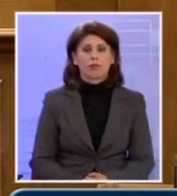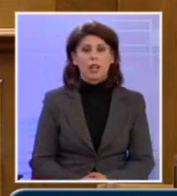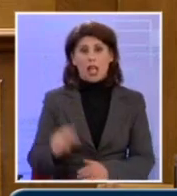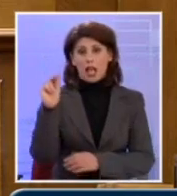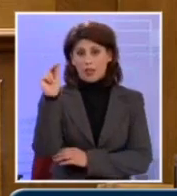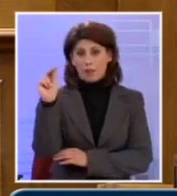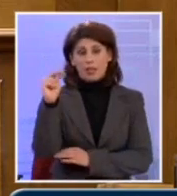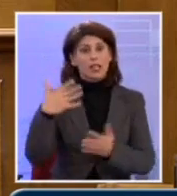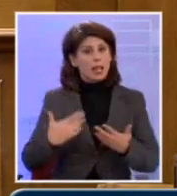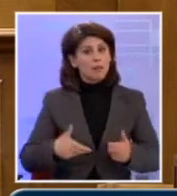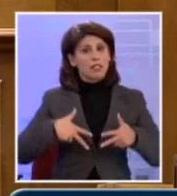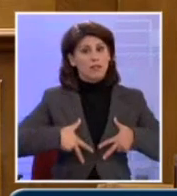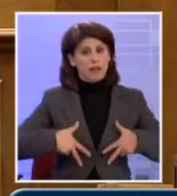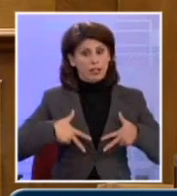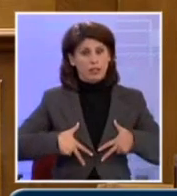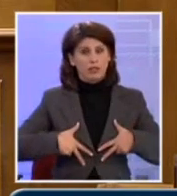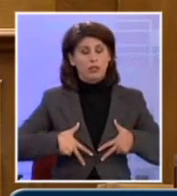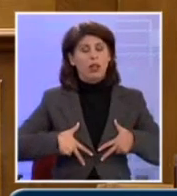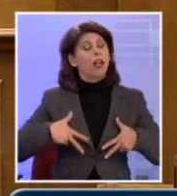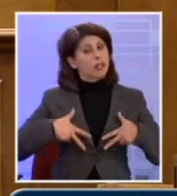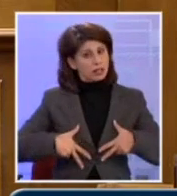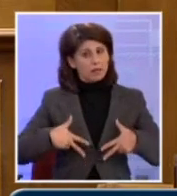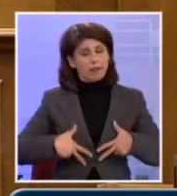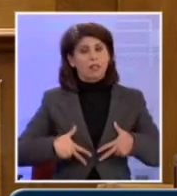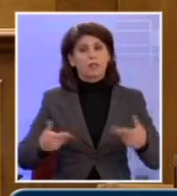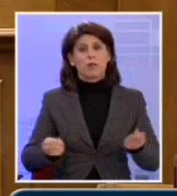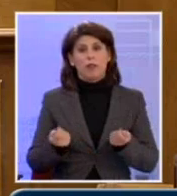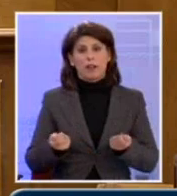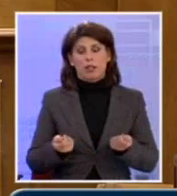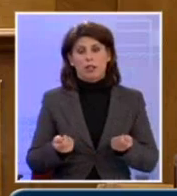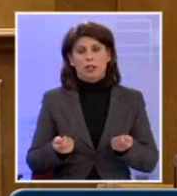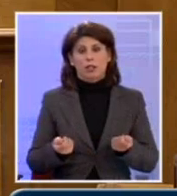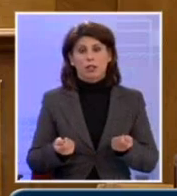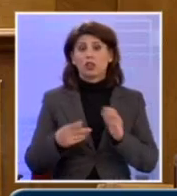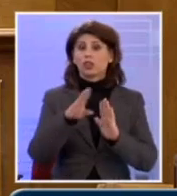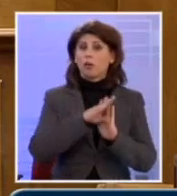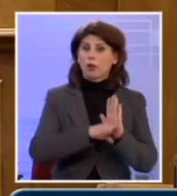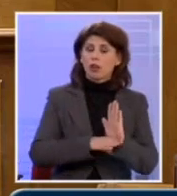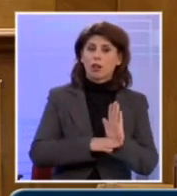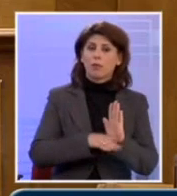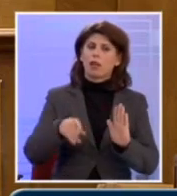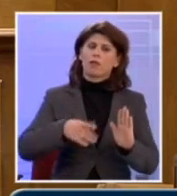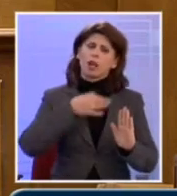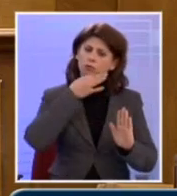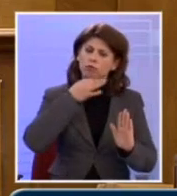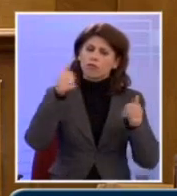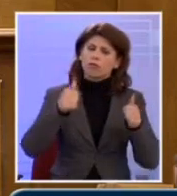Δεσμευτήκαμε να είμαστε κυβέρνηση, η κυβέρνηση που θα υλοποιήσει το πρόγραμμα και τις εξαγγελίες της.